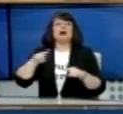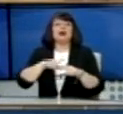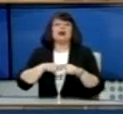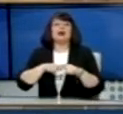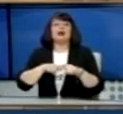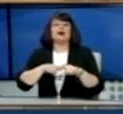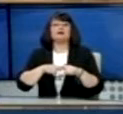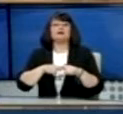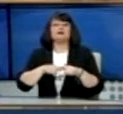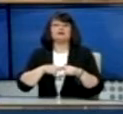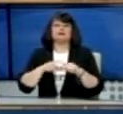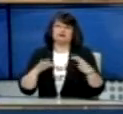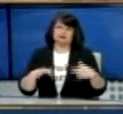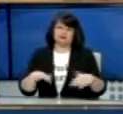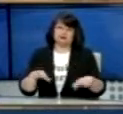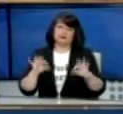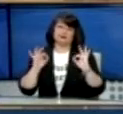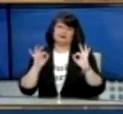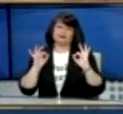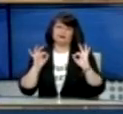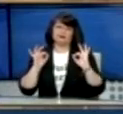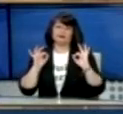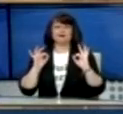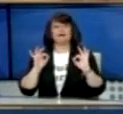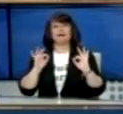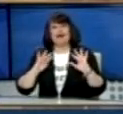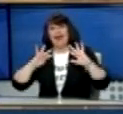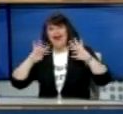Έχουμε μειώσει τους φόρους, έχουμε μειώσει τις ασφαλιστικές εισφορές.